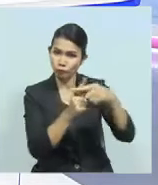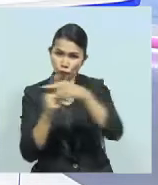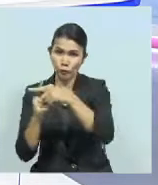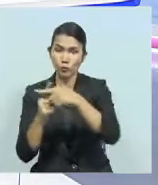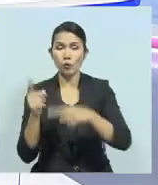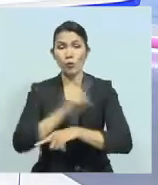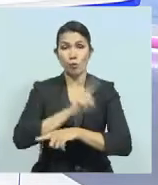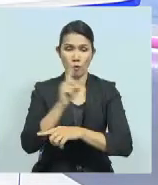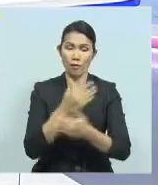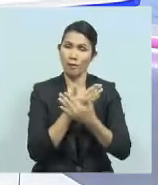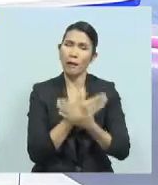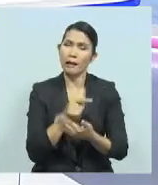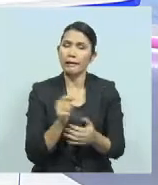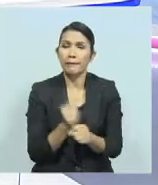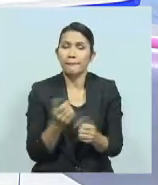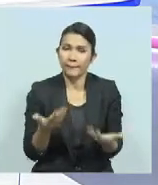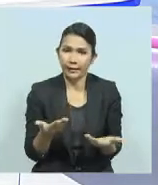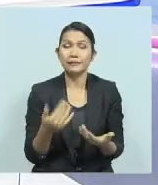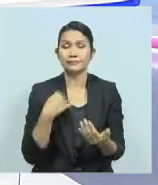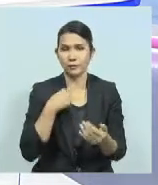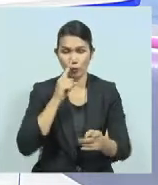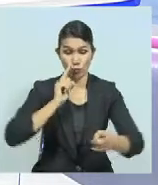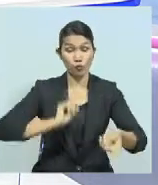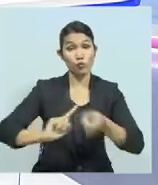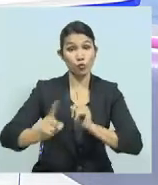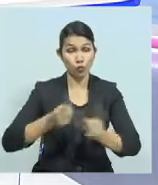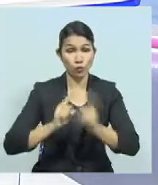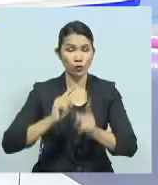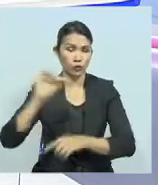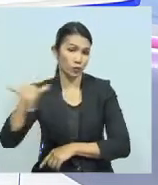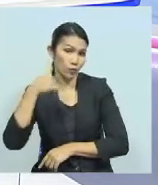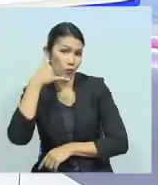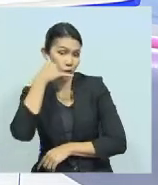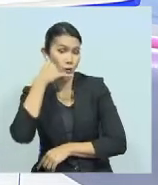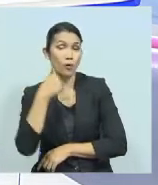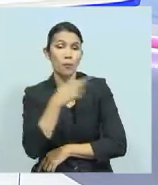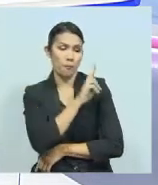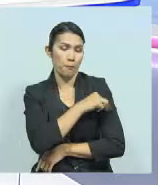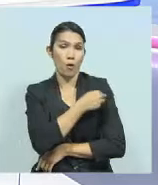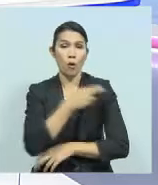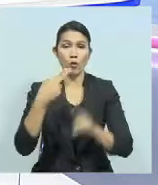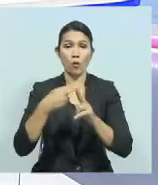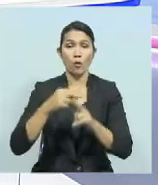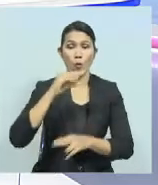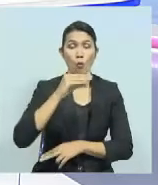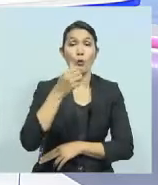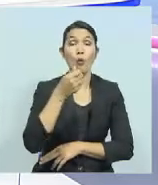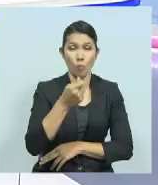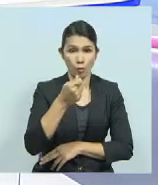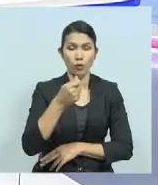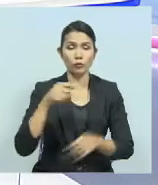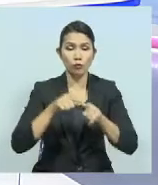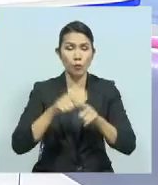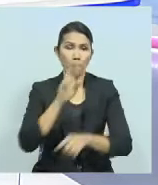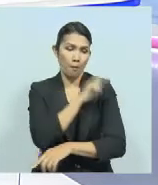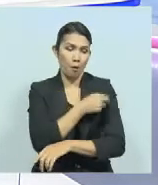ออกมาในช่วงวันแห่งความรักแบบนี้นะคะจะพาไปพูดคุยนะคะกับคุณหมอโอแพทย์หญิงจิราพรอรุณากูลกุ